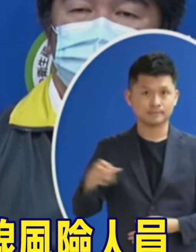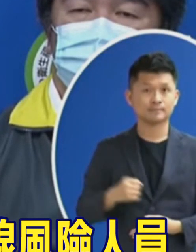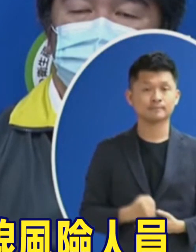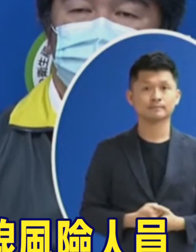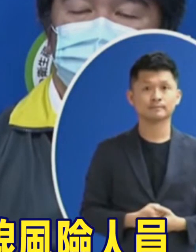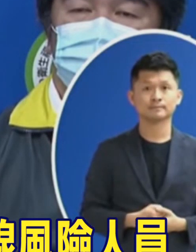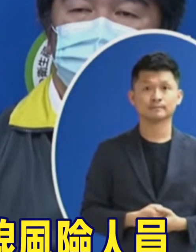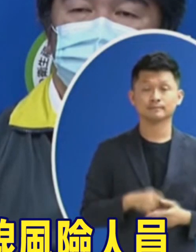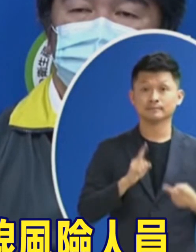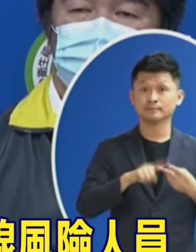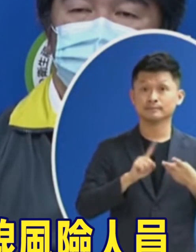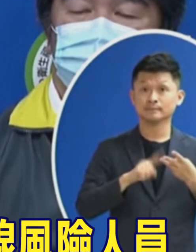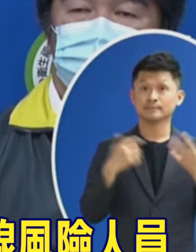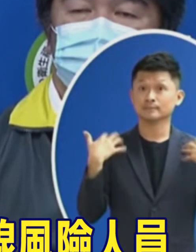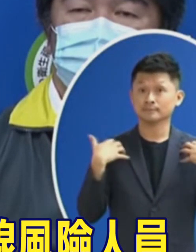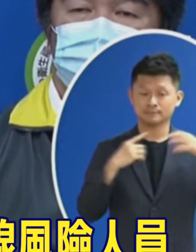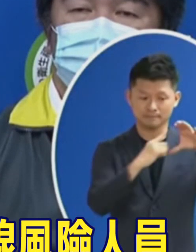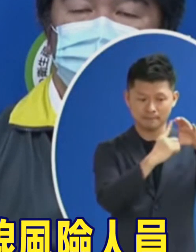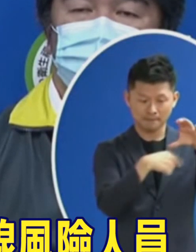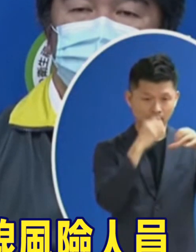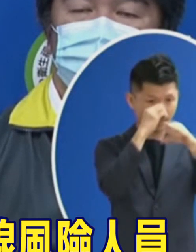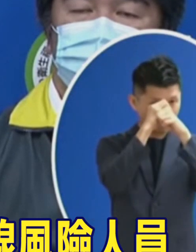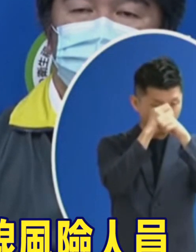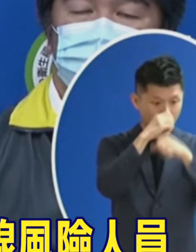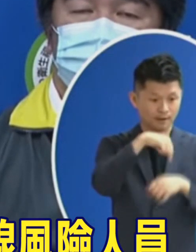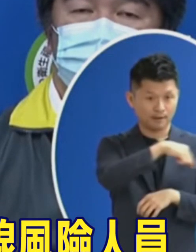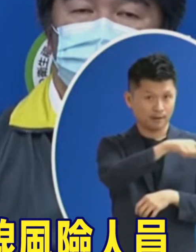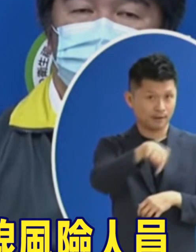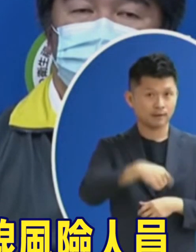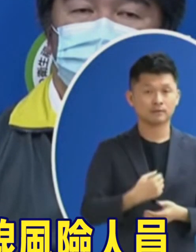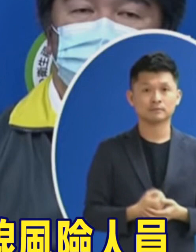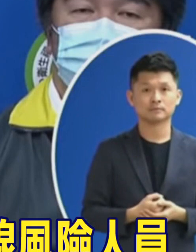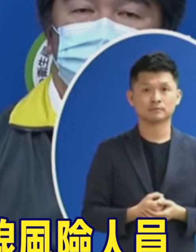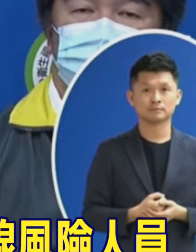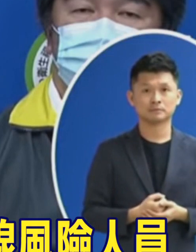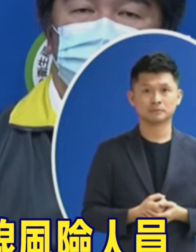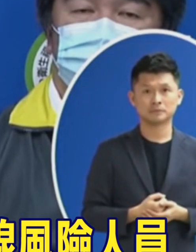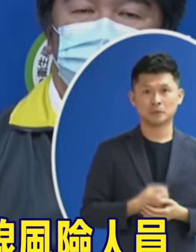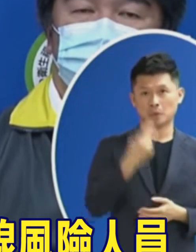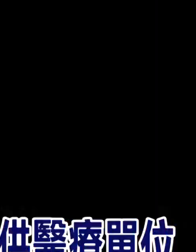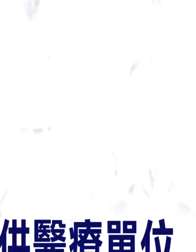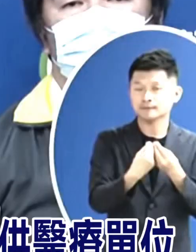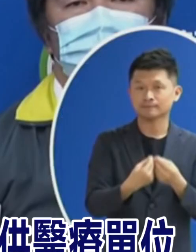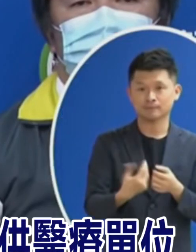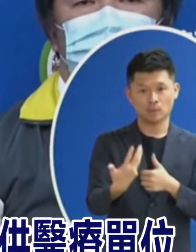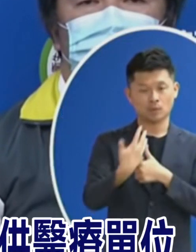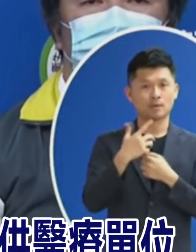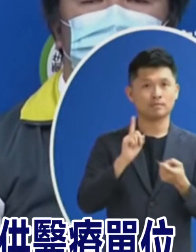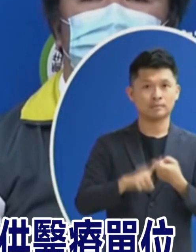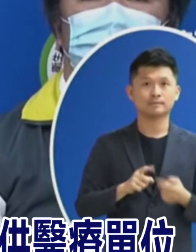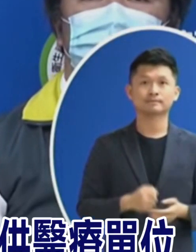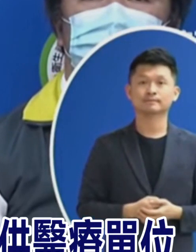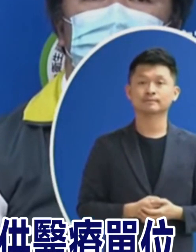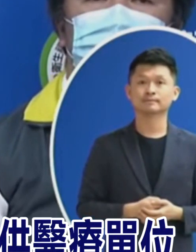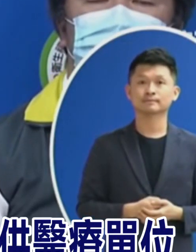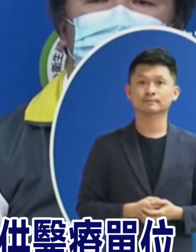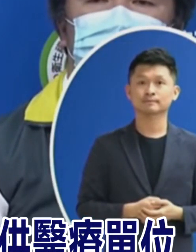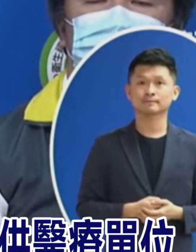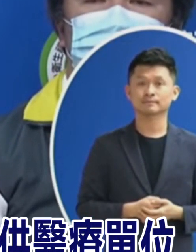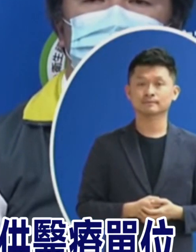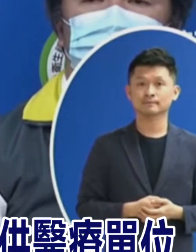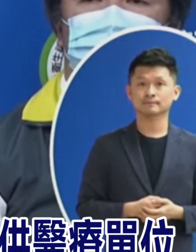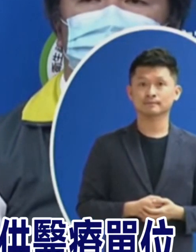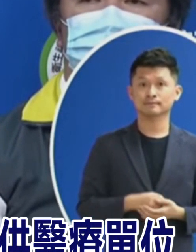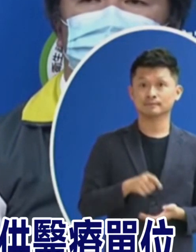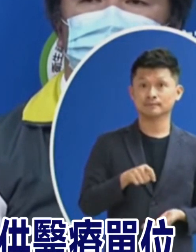是说在采检的人员，他们都是暴露在高风险之下。这个相关的提出快